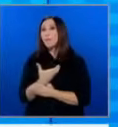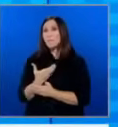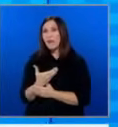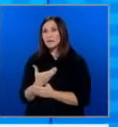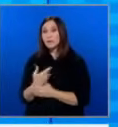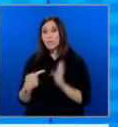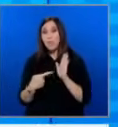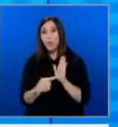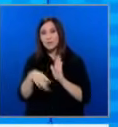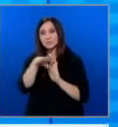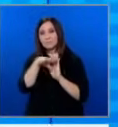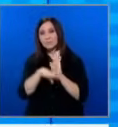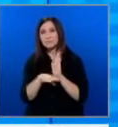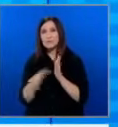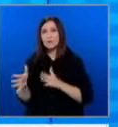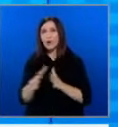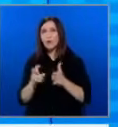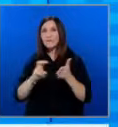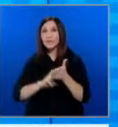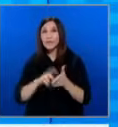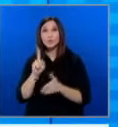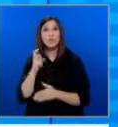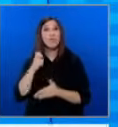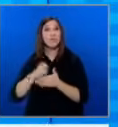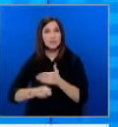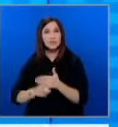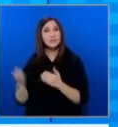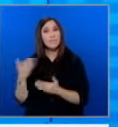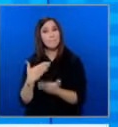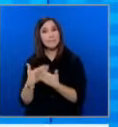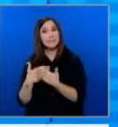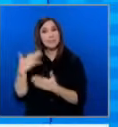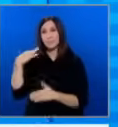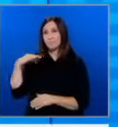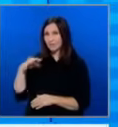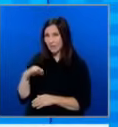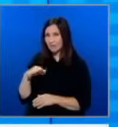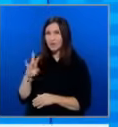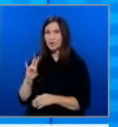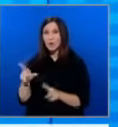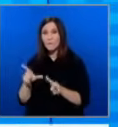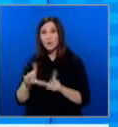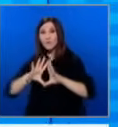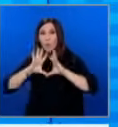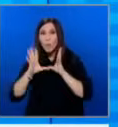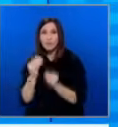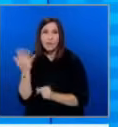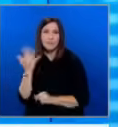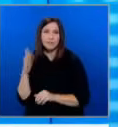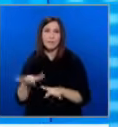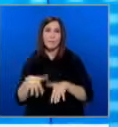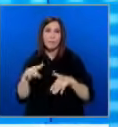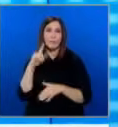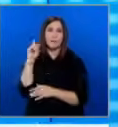Пеевски показа списък на хора в енергетиката, за които твърди, че са близки до президента. Николай Минков обобщава